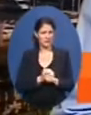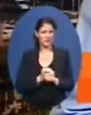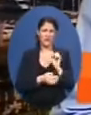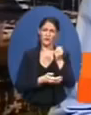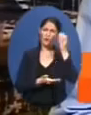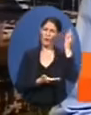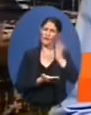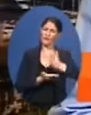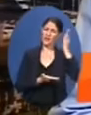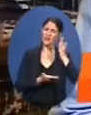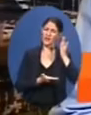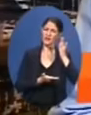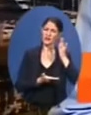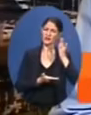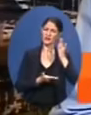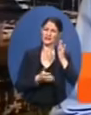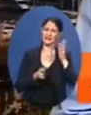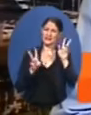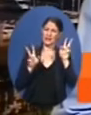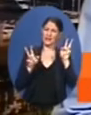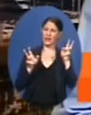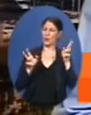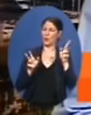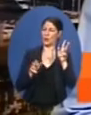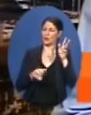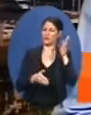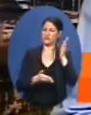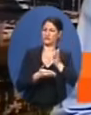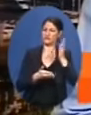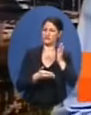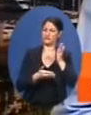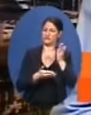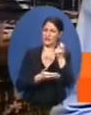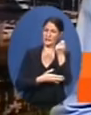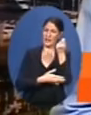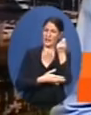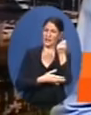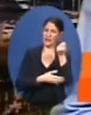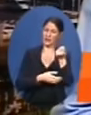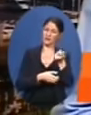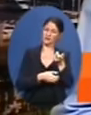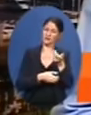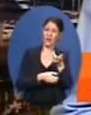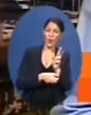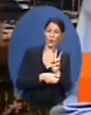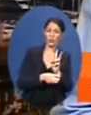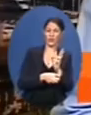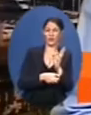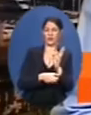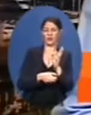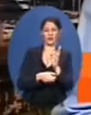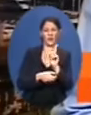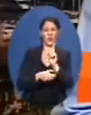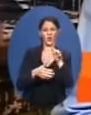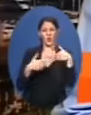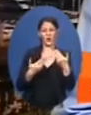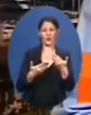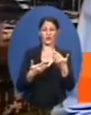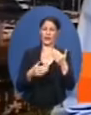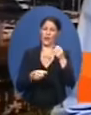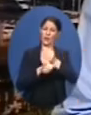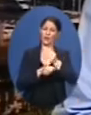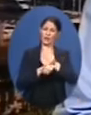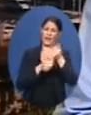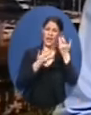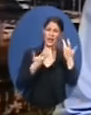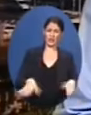באופן שרירותי, מלאכותי, שכר מינימום, אז אנחנו לא מאפשרים למעשה לעובדים